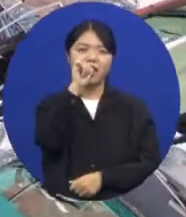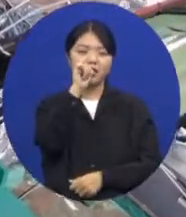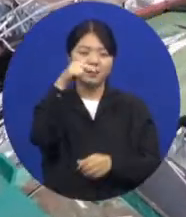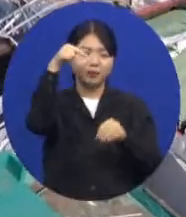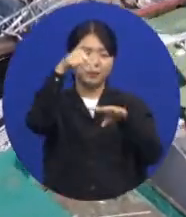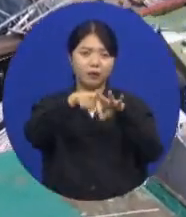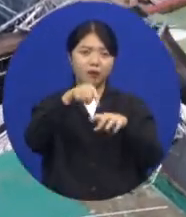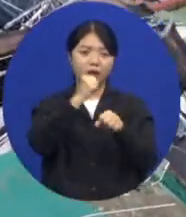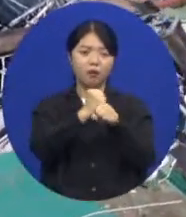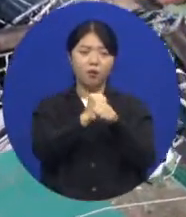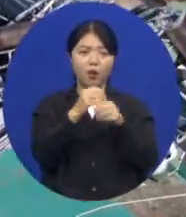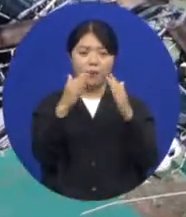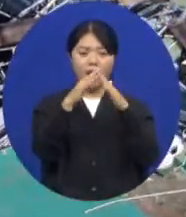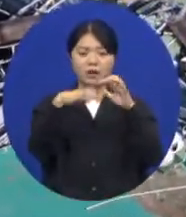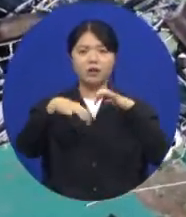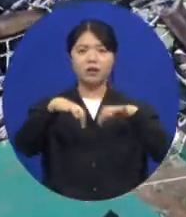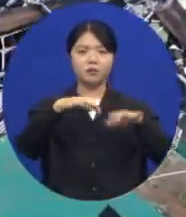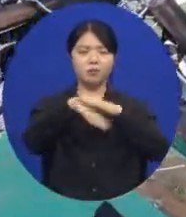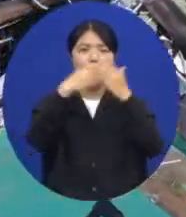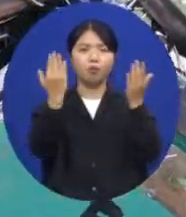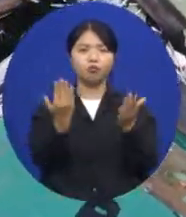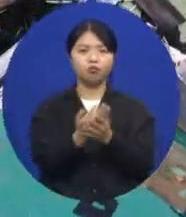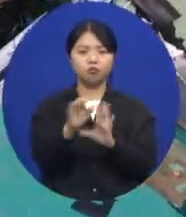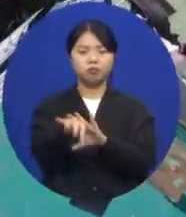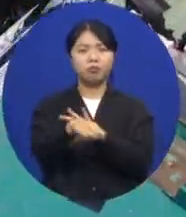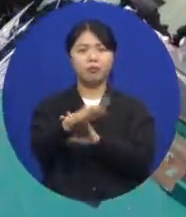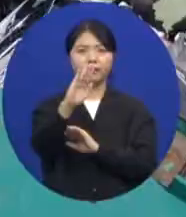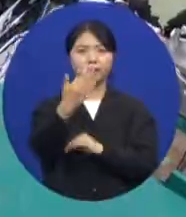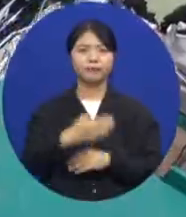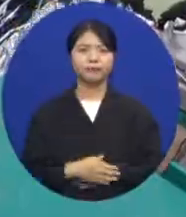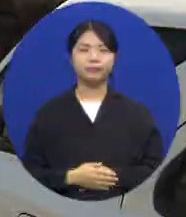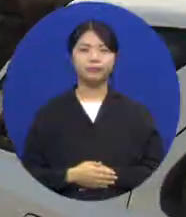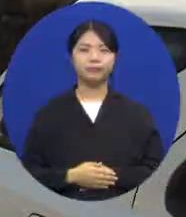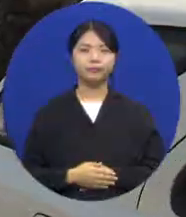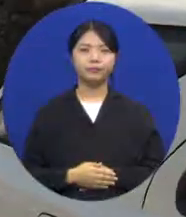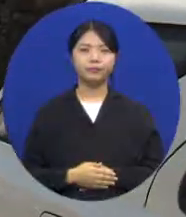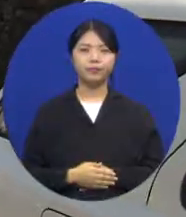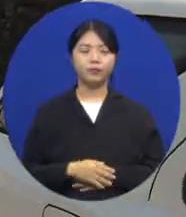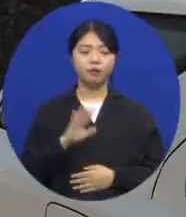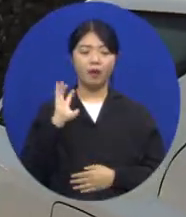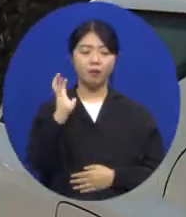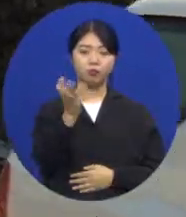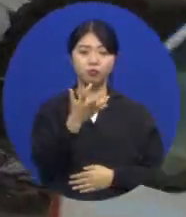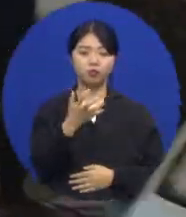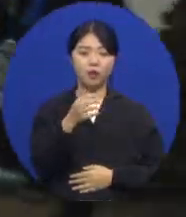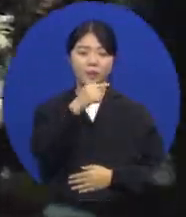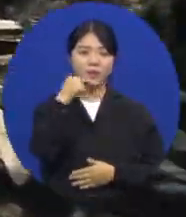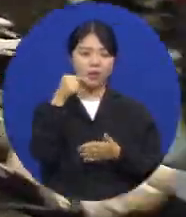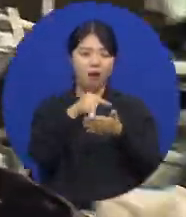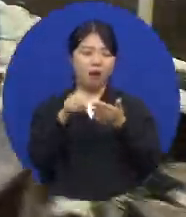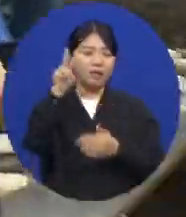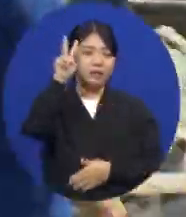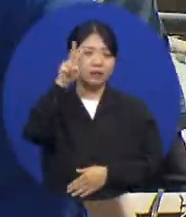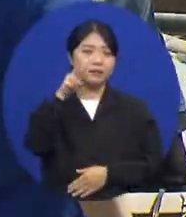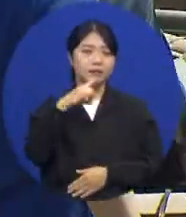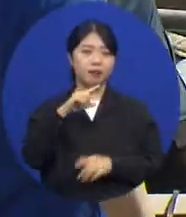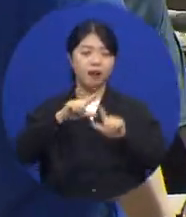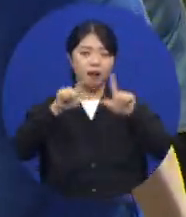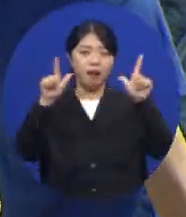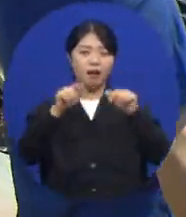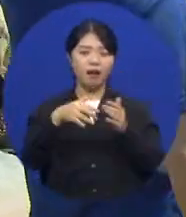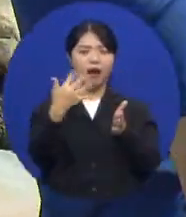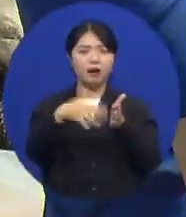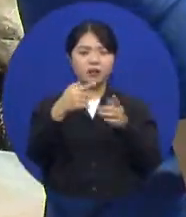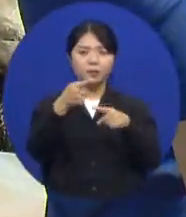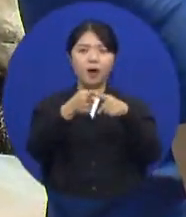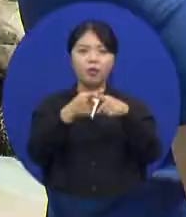처박히고 마을길까지 온통 숙대밭이 됐습니다. 태풍이 핥히고 지나간 지 이틀째 아직